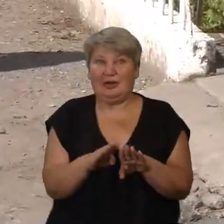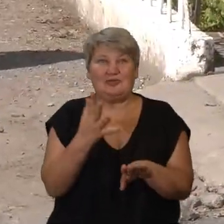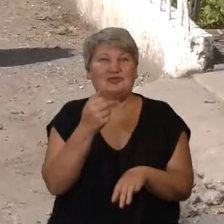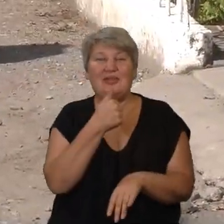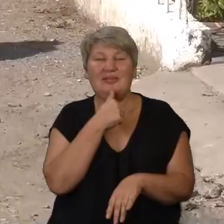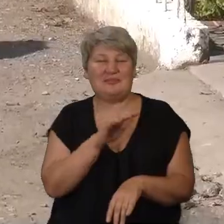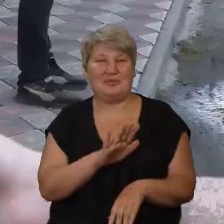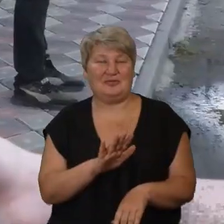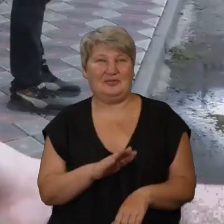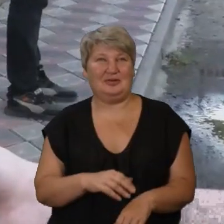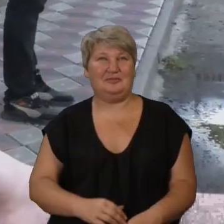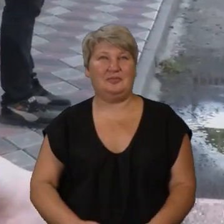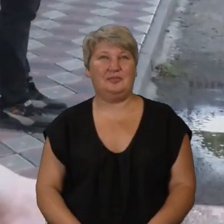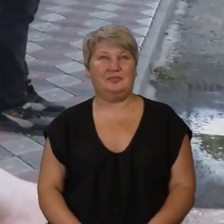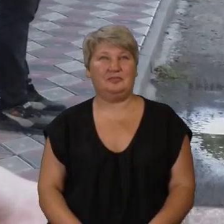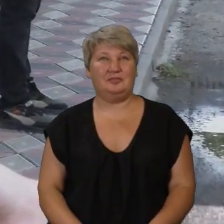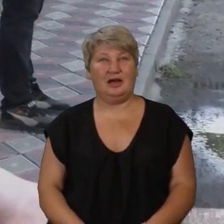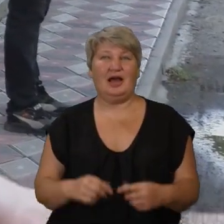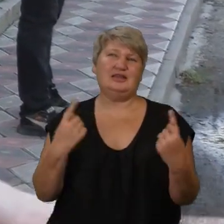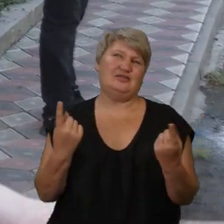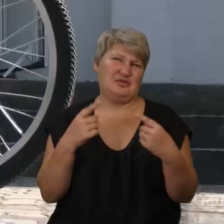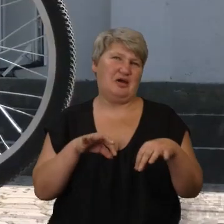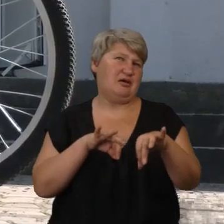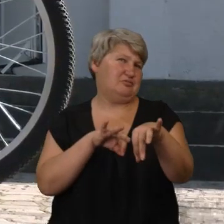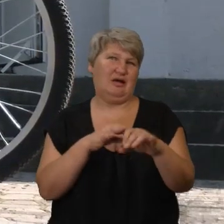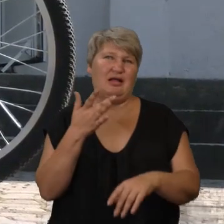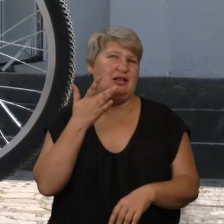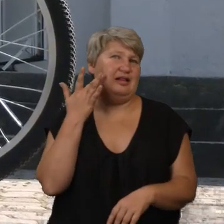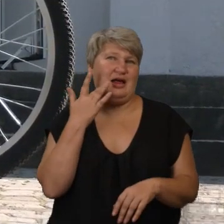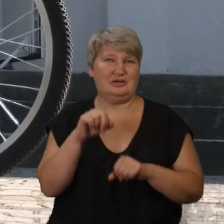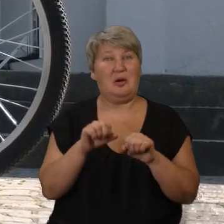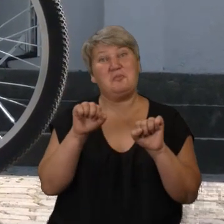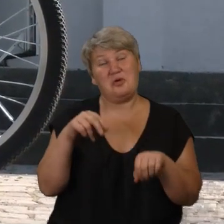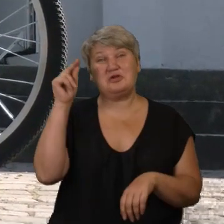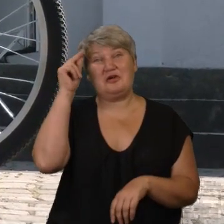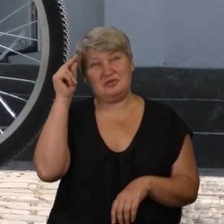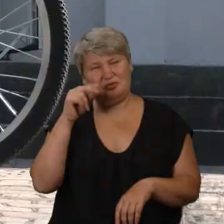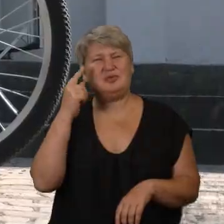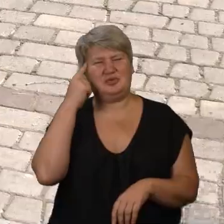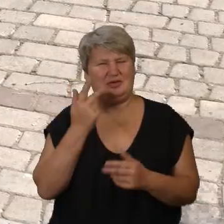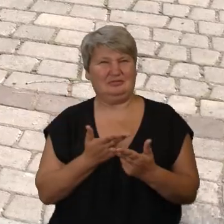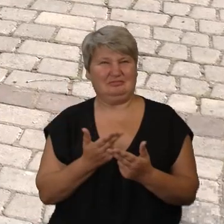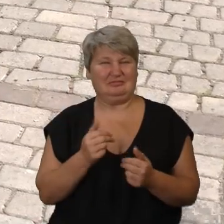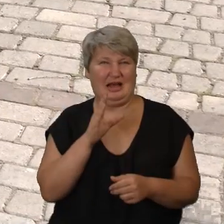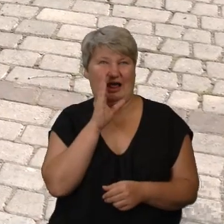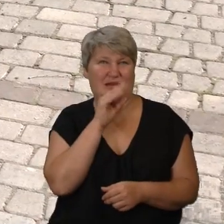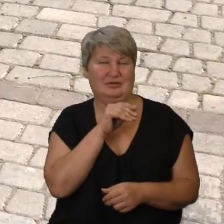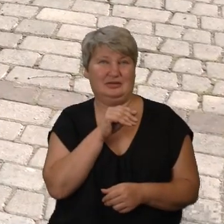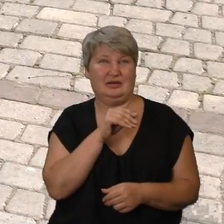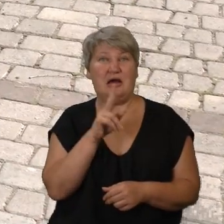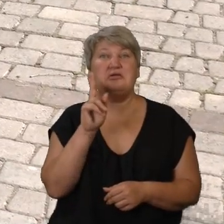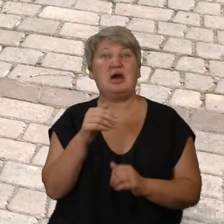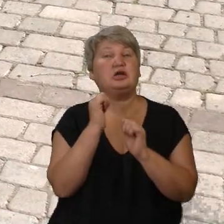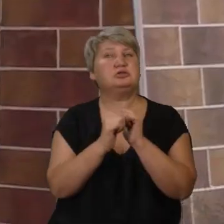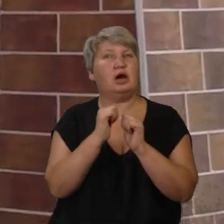пробувала надзвичайно молодших може ми навчимося думаємо що так А я часто вивозити там